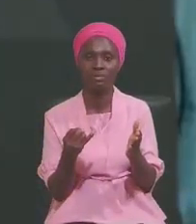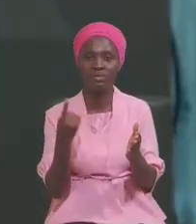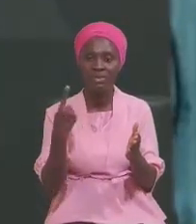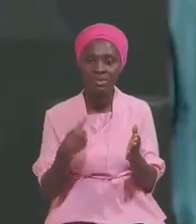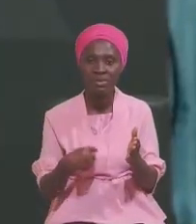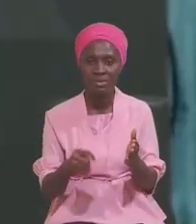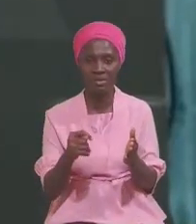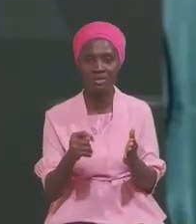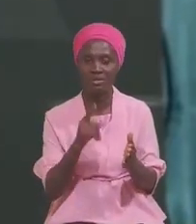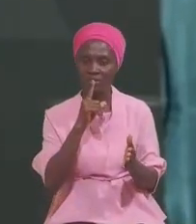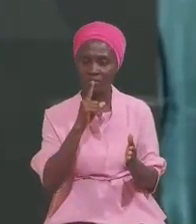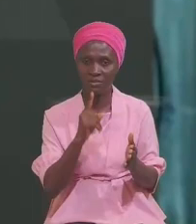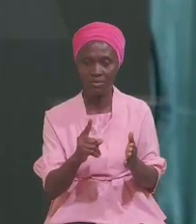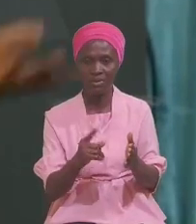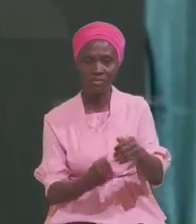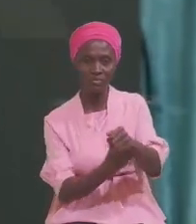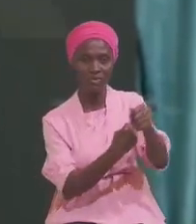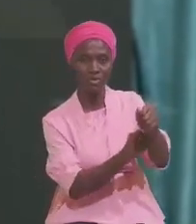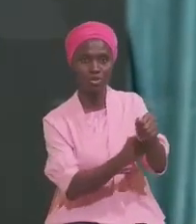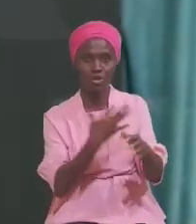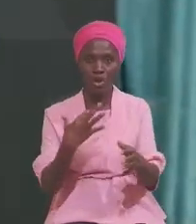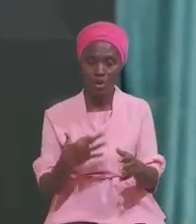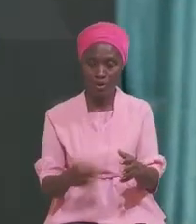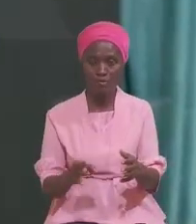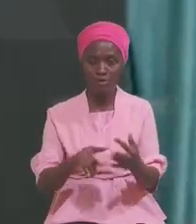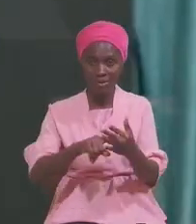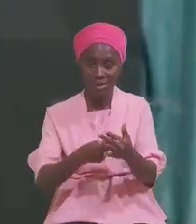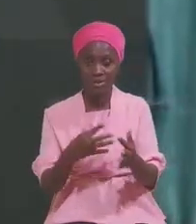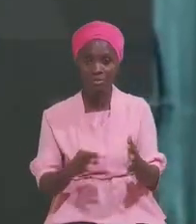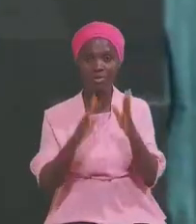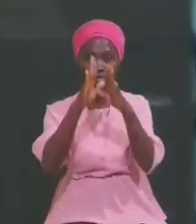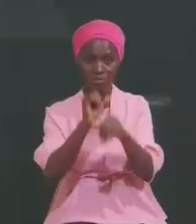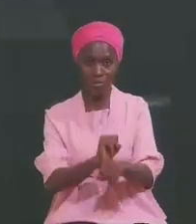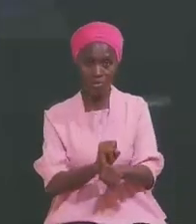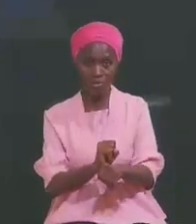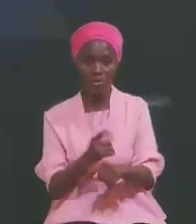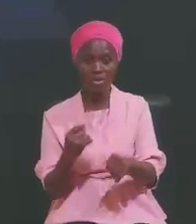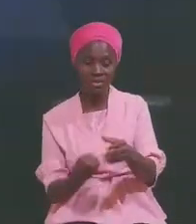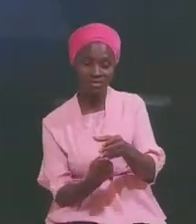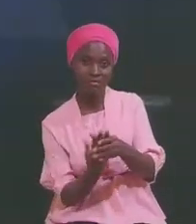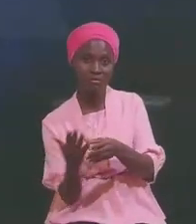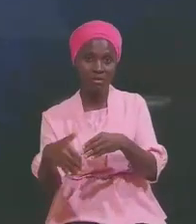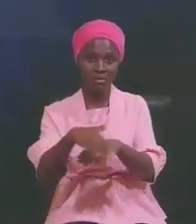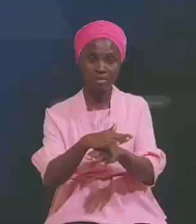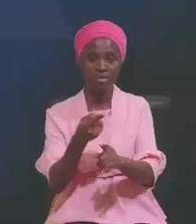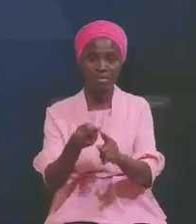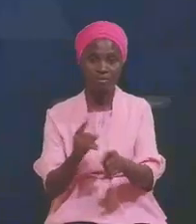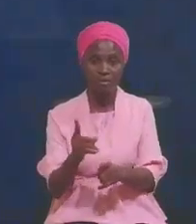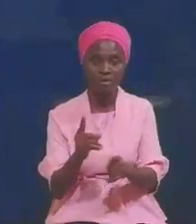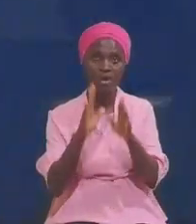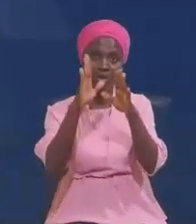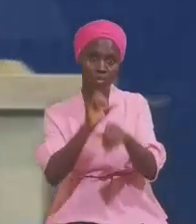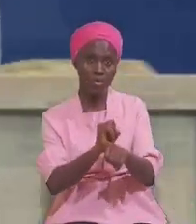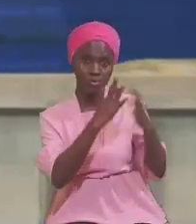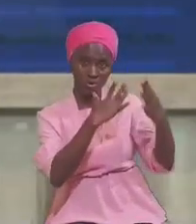Le fondement du miracle, la fontaine d'où le miracle coule.